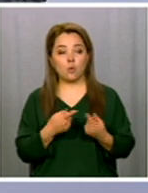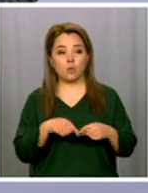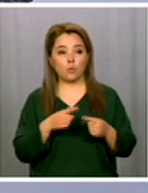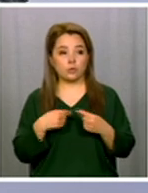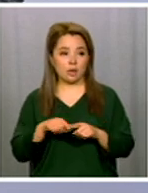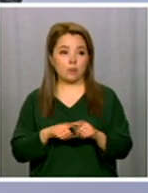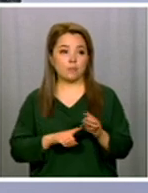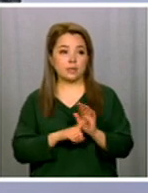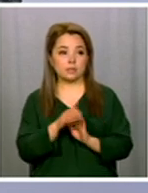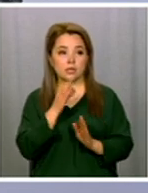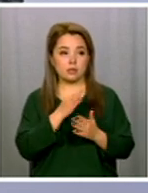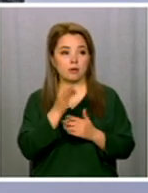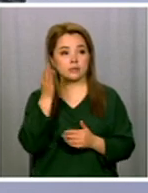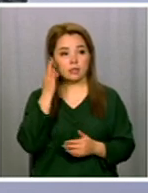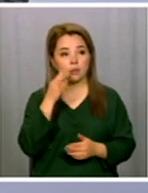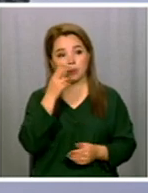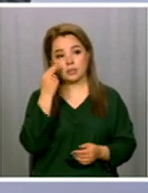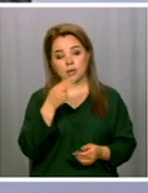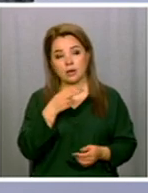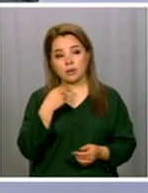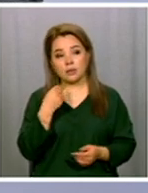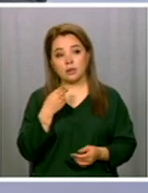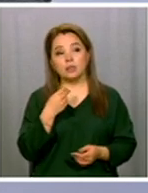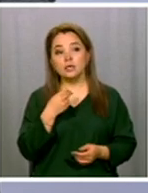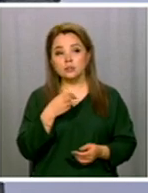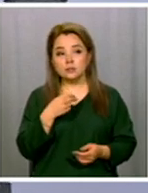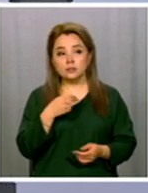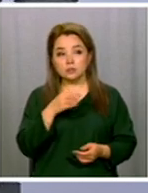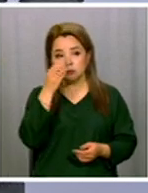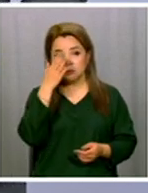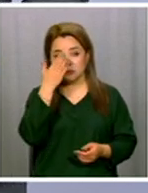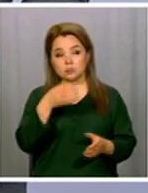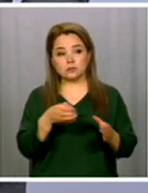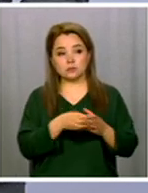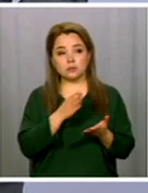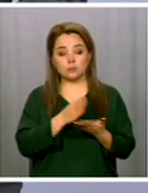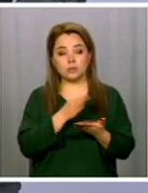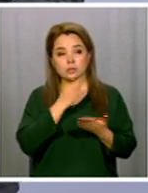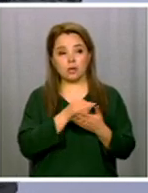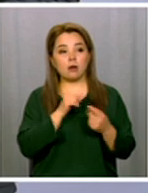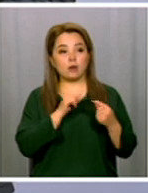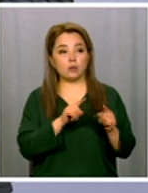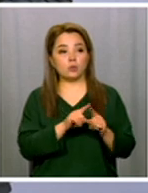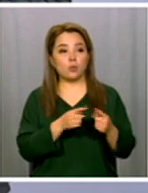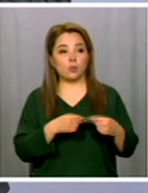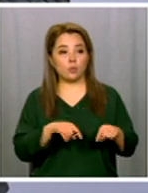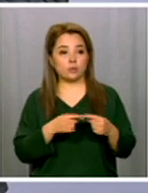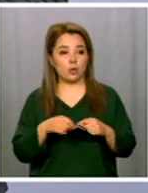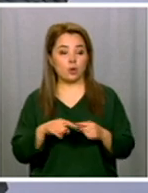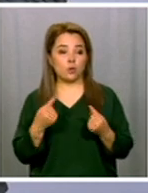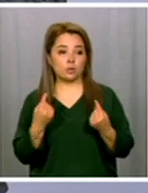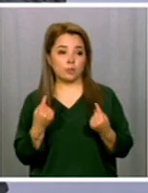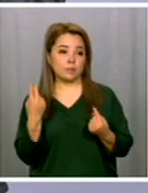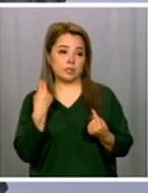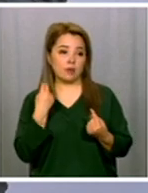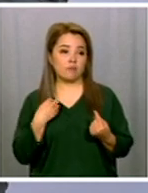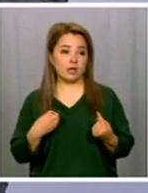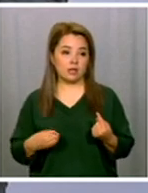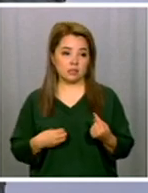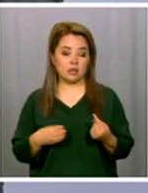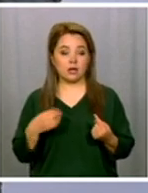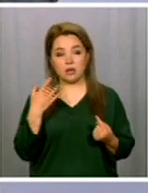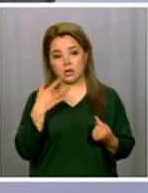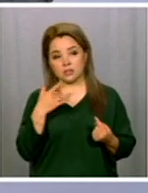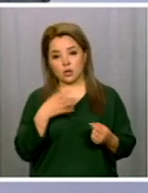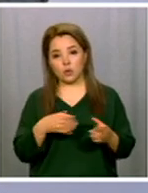басында Германия, Италия және Жапония мемлекеттері тұрды. Оған қарама-қарсы одақтар Ұлыбритания, Франция және Америка